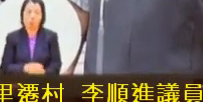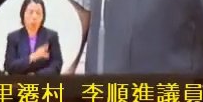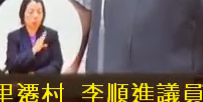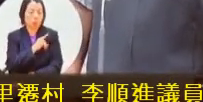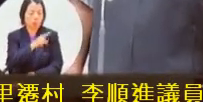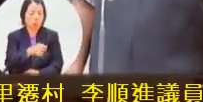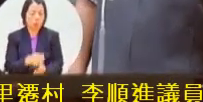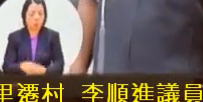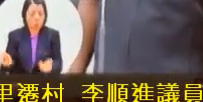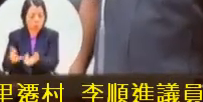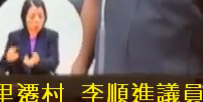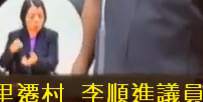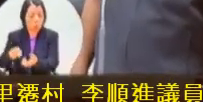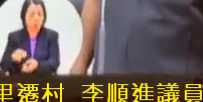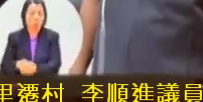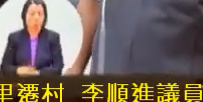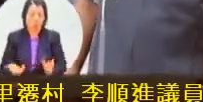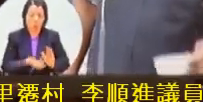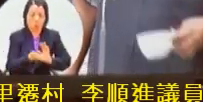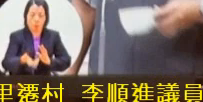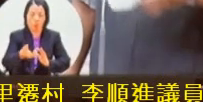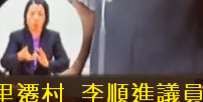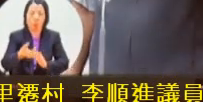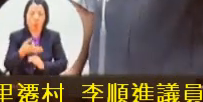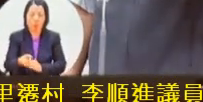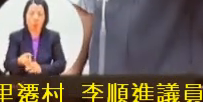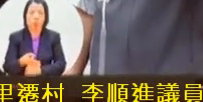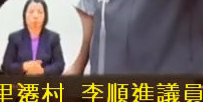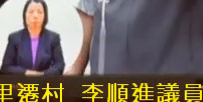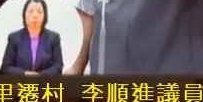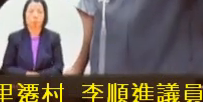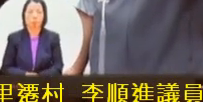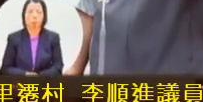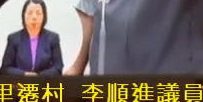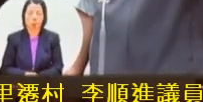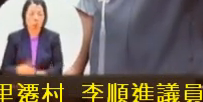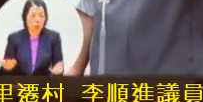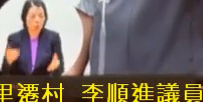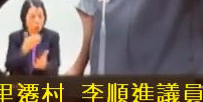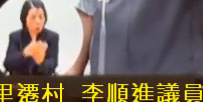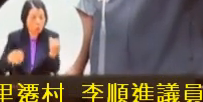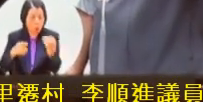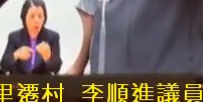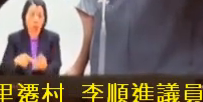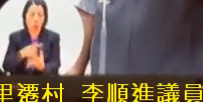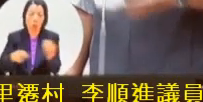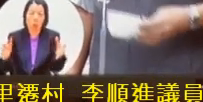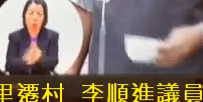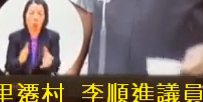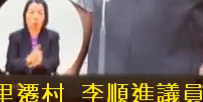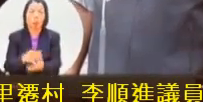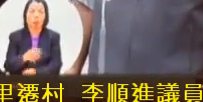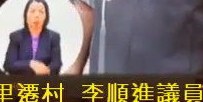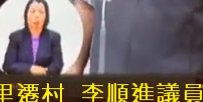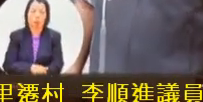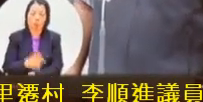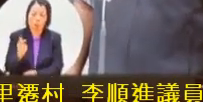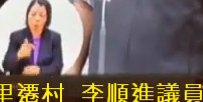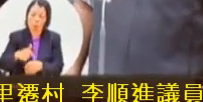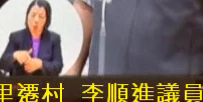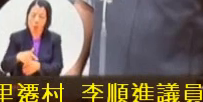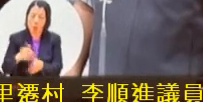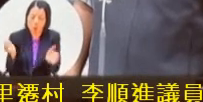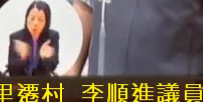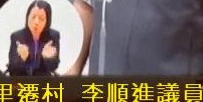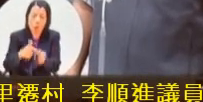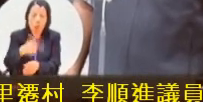算，就是我们搬迁这一些的费用，大概将近580几亿，就将近600亿的这个钱